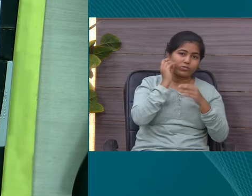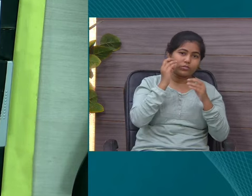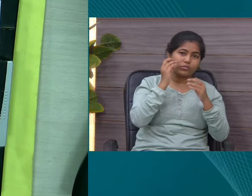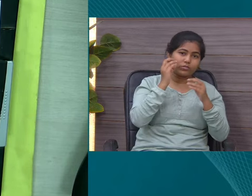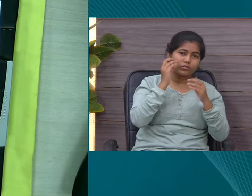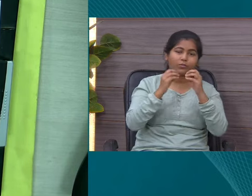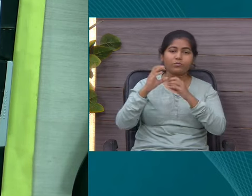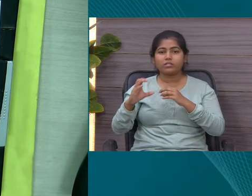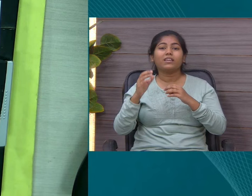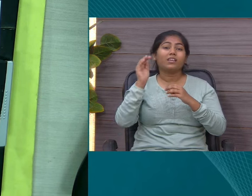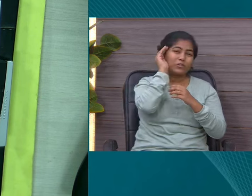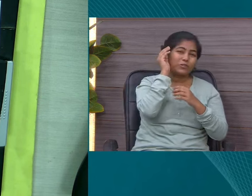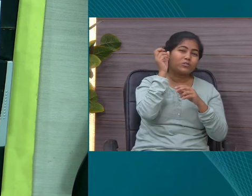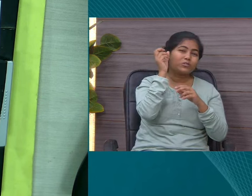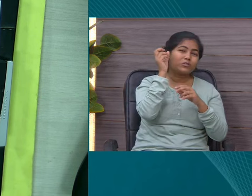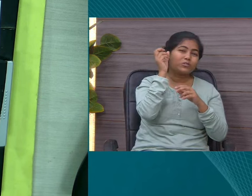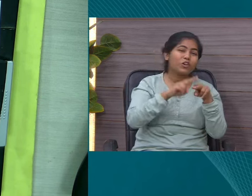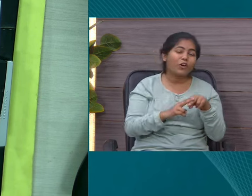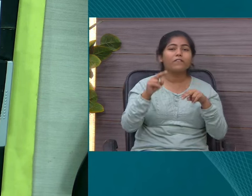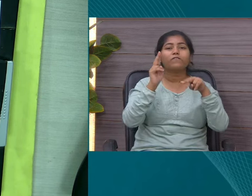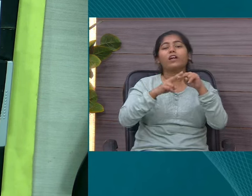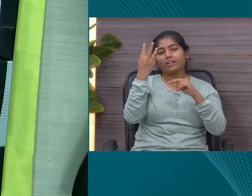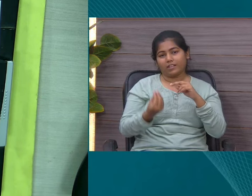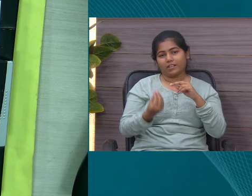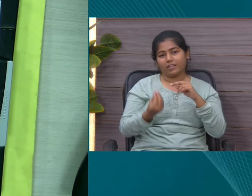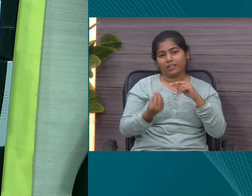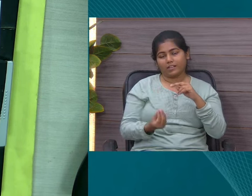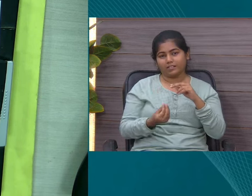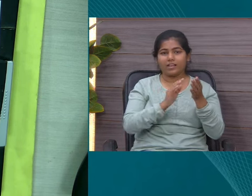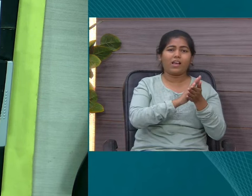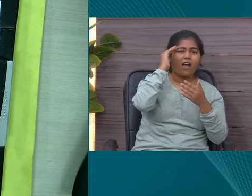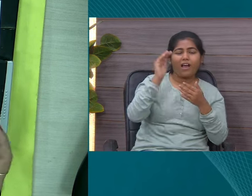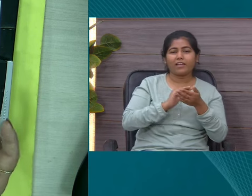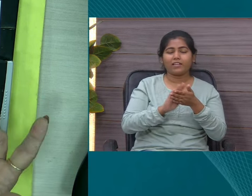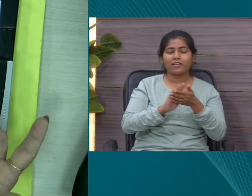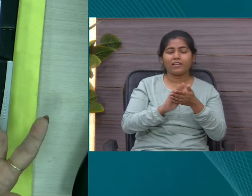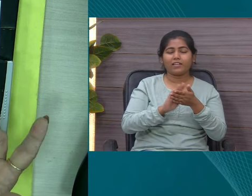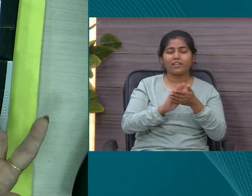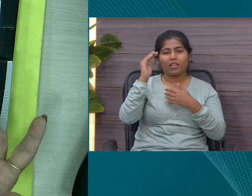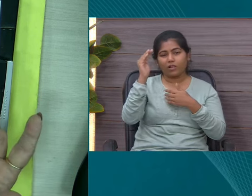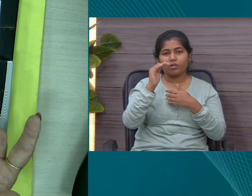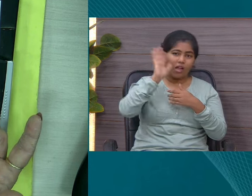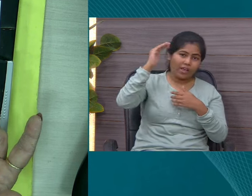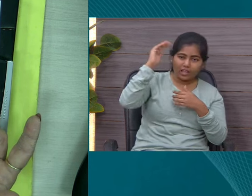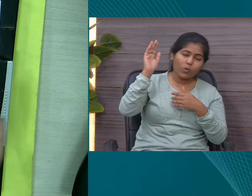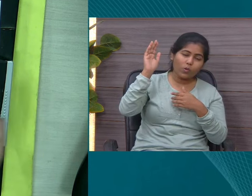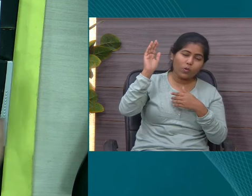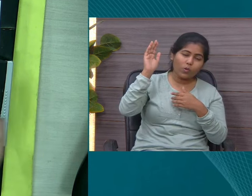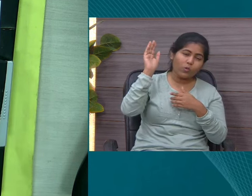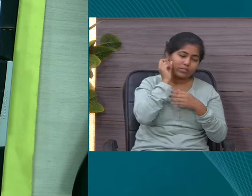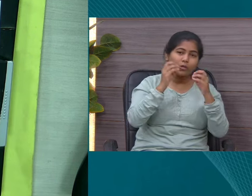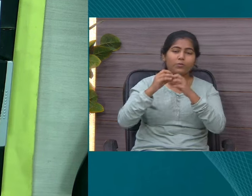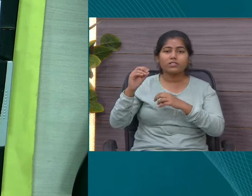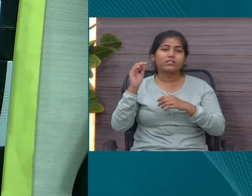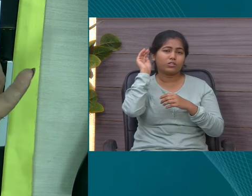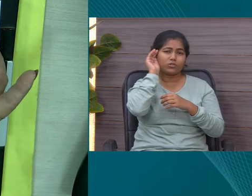बीबीसी न्यूज ऑन फ्राइडे नाइट, आपको ये एक लाइन याद रखनी है, हाय हेलो लिसन बीबीसी न्यूज ऑन फ्राइडे नाइट, ठीक है।